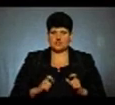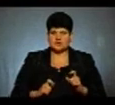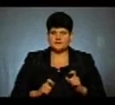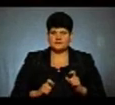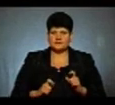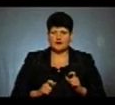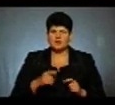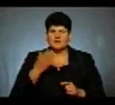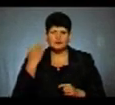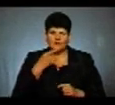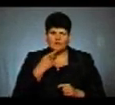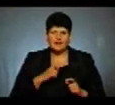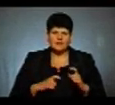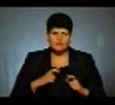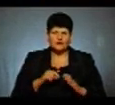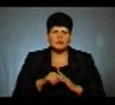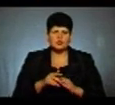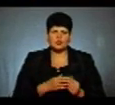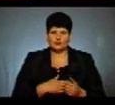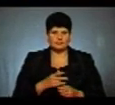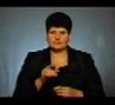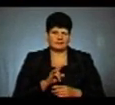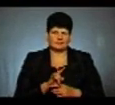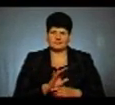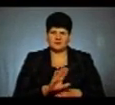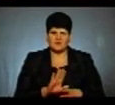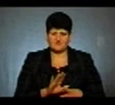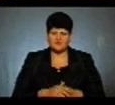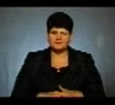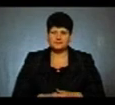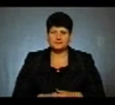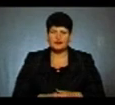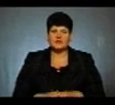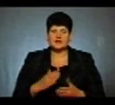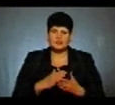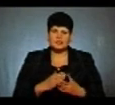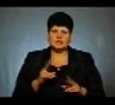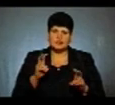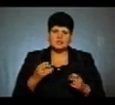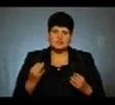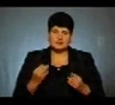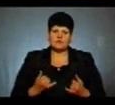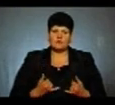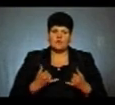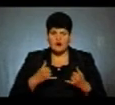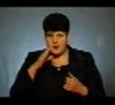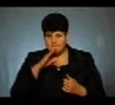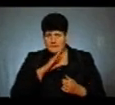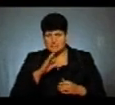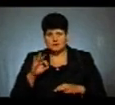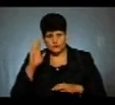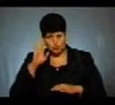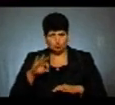«ревнують», значить «любить». Ну, неправда. Цікава тема поваги батьків дружини чи